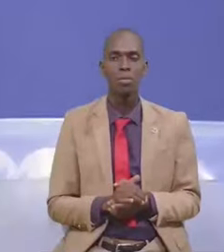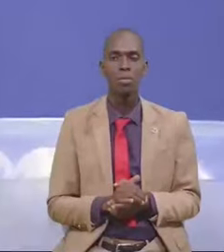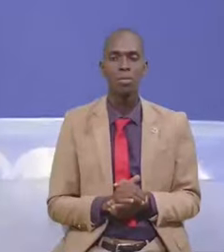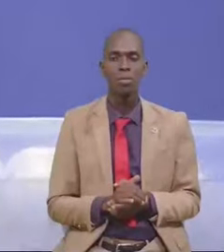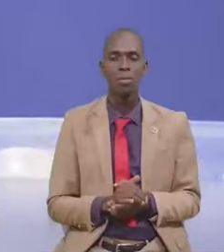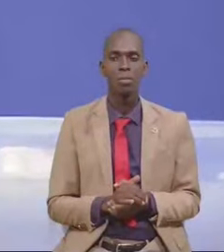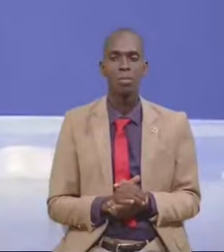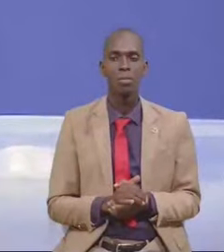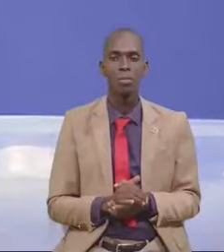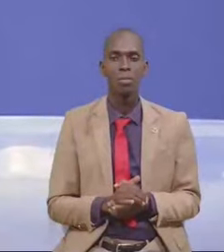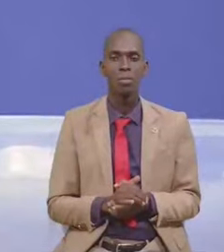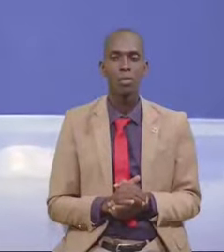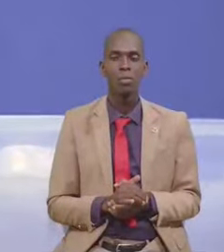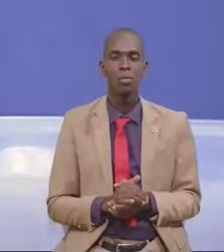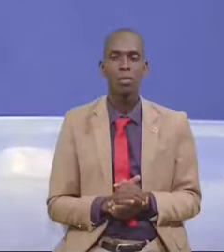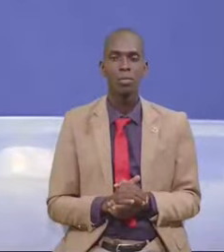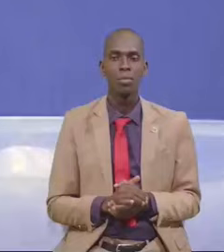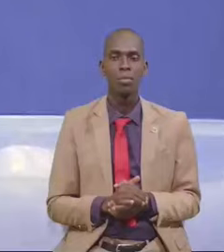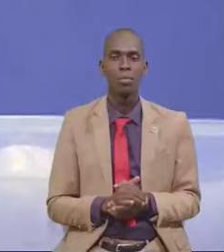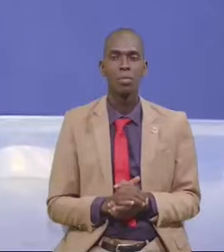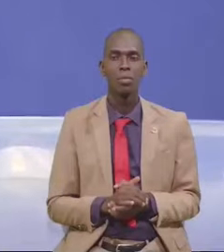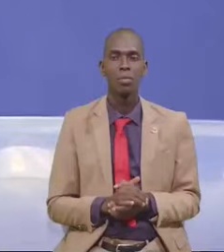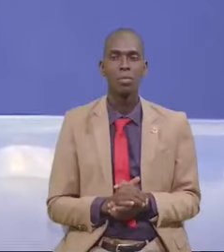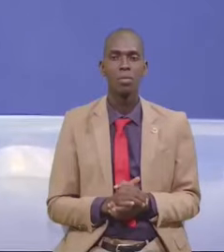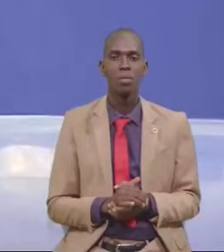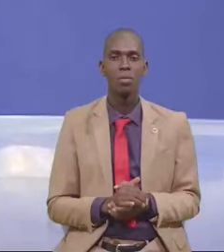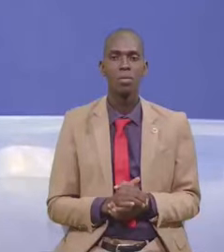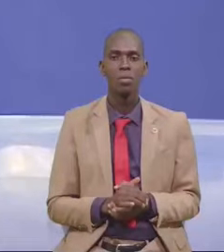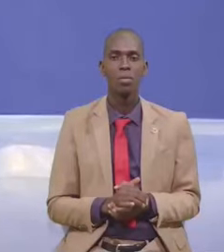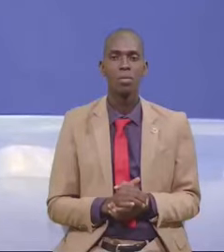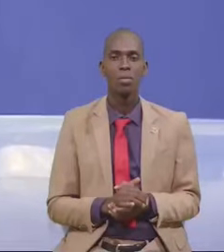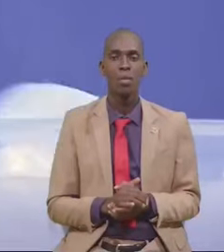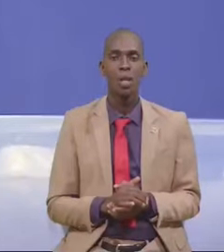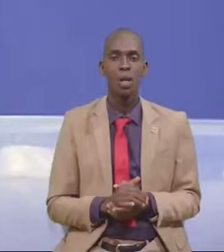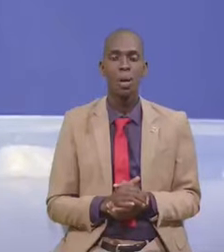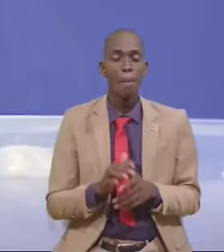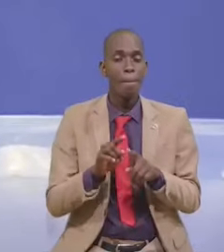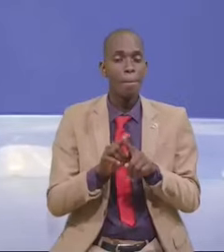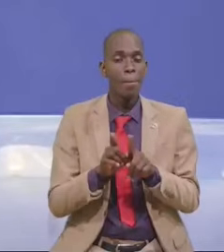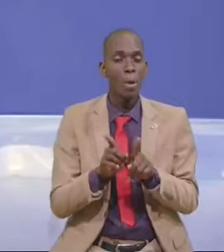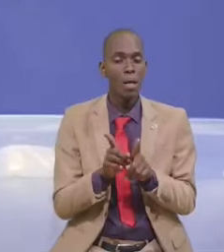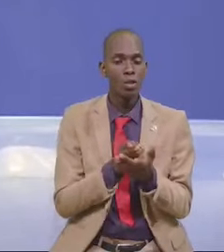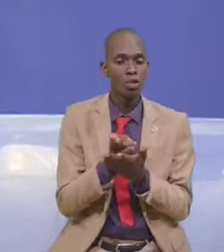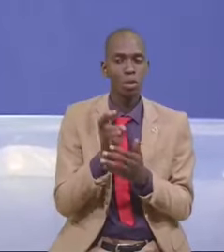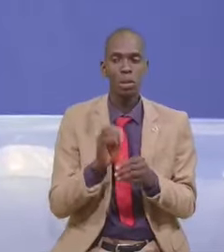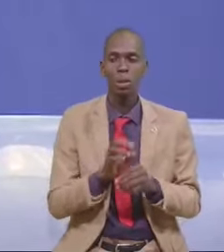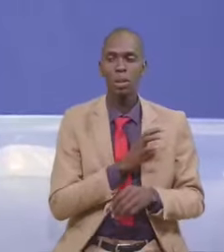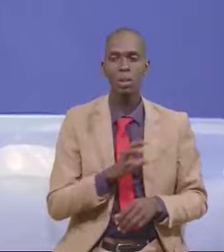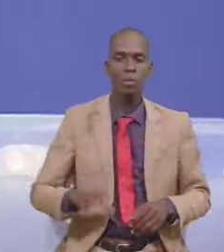terrestres sont changeantes. Mais la vérité en Christ, la vérité venant de